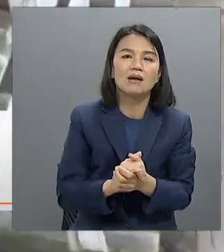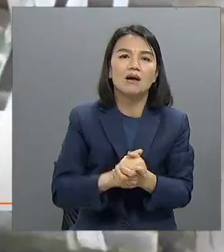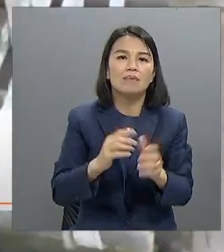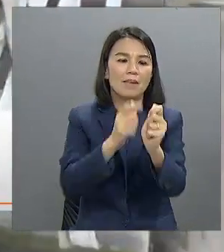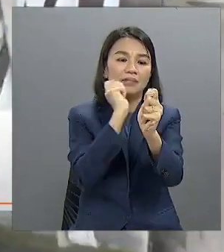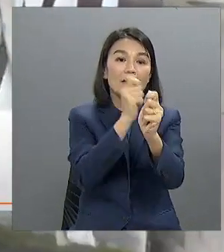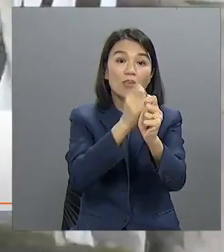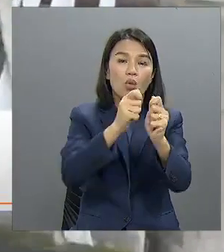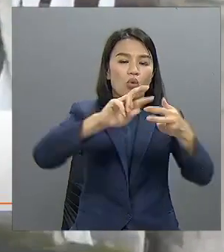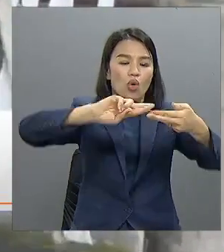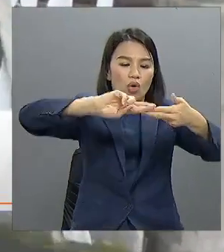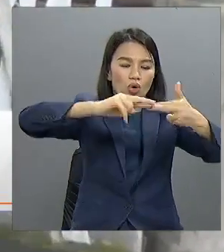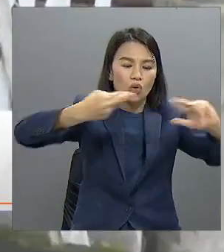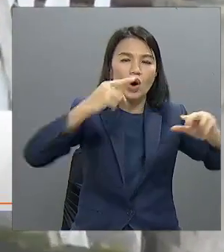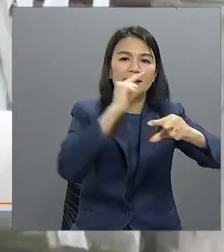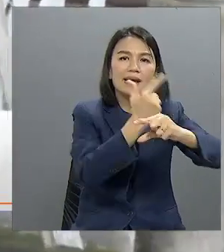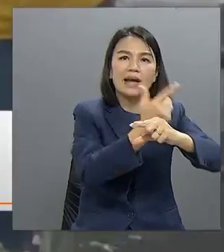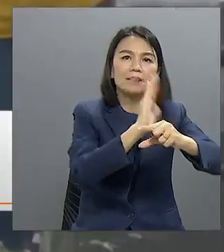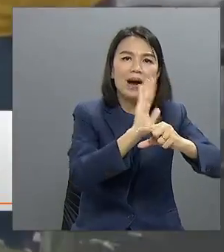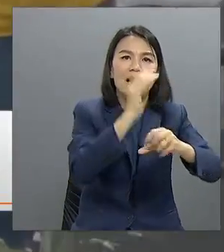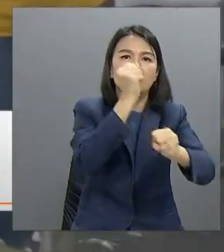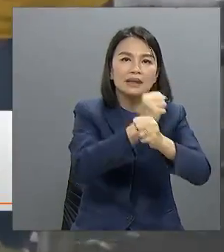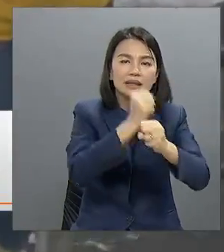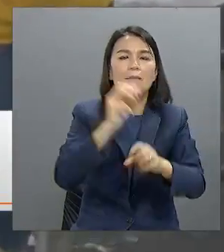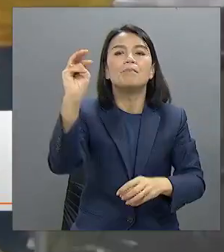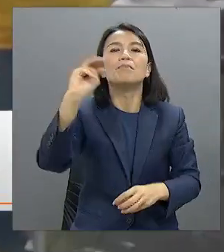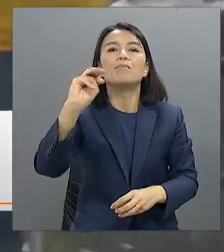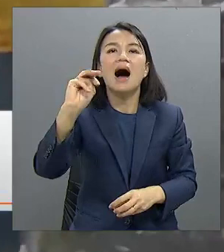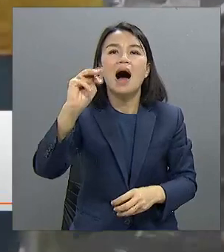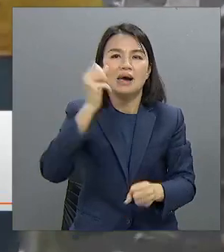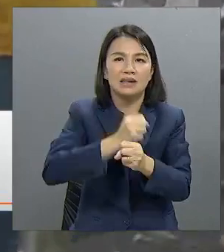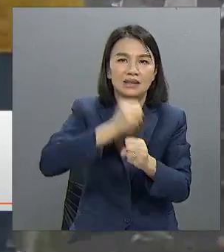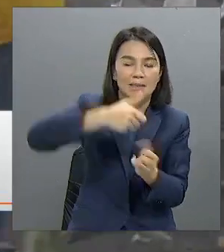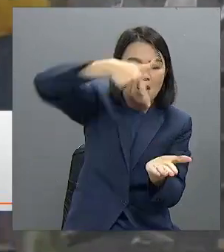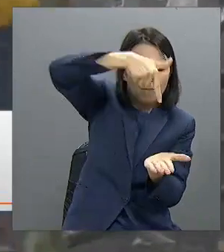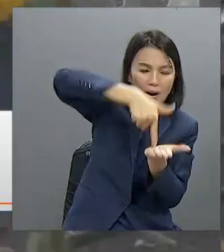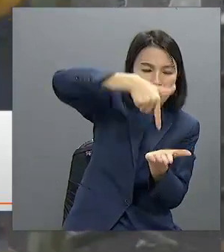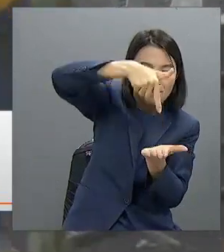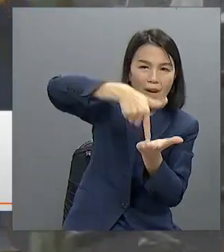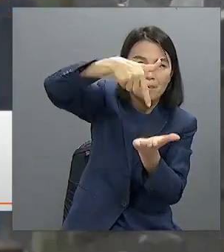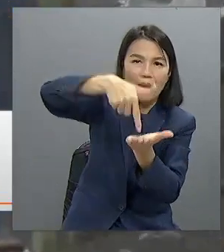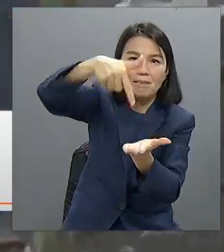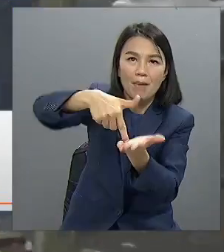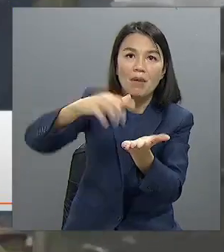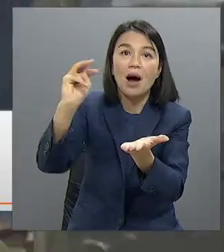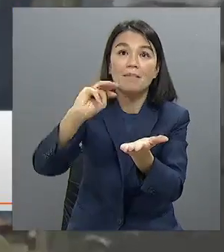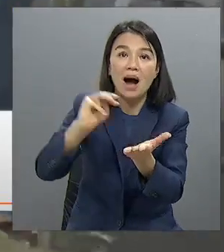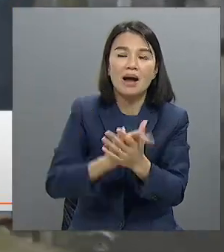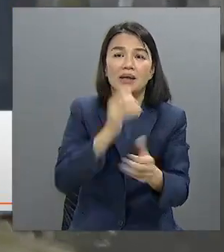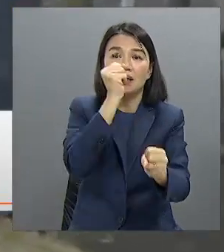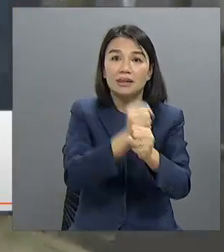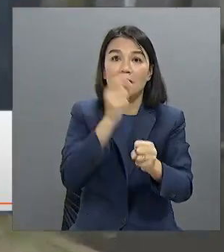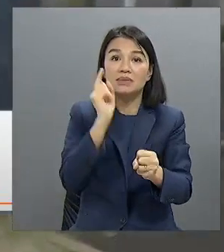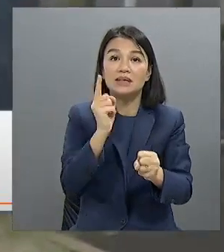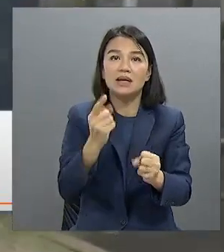นะคะใช้เป็นการตอกสลักตอกลิ่มเพื่อความมั่นคงแข็งแรงเท่านั้นเองซึ่งกระท่อมแต่ละหลังเนี่ยนะคะแทบจะไม่มีค่าใช้จ่าย